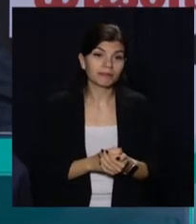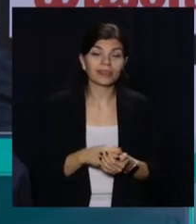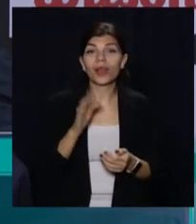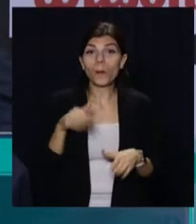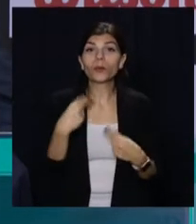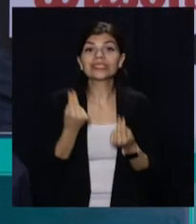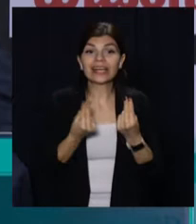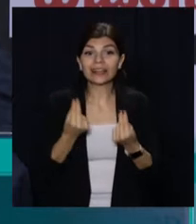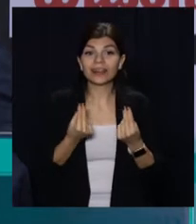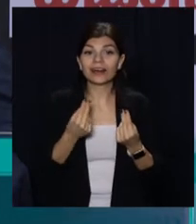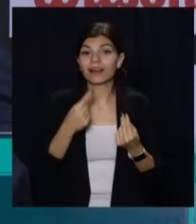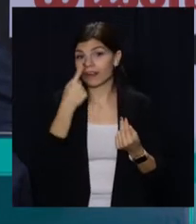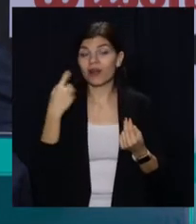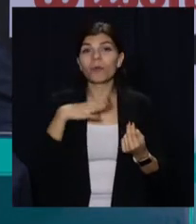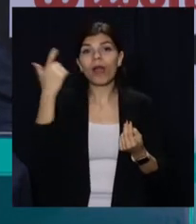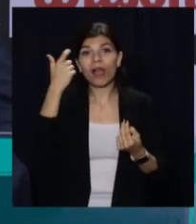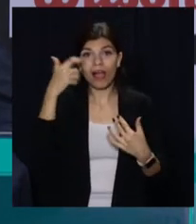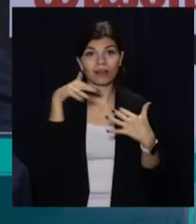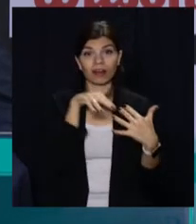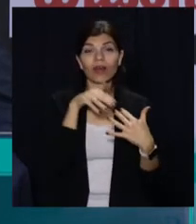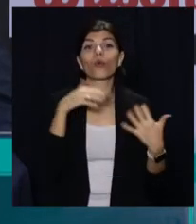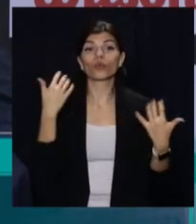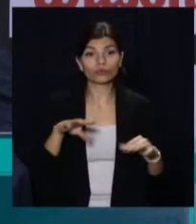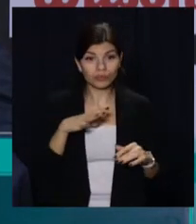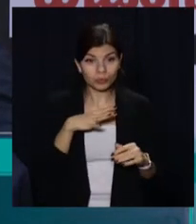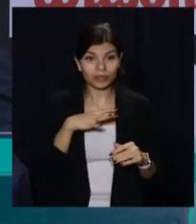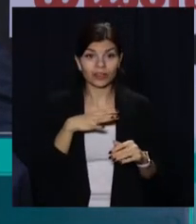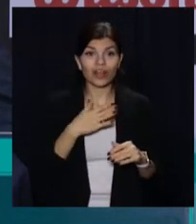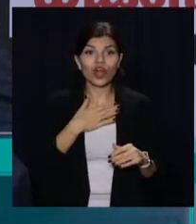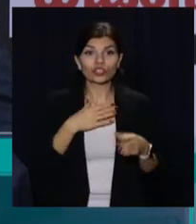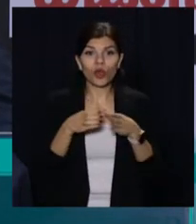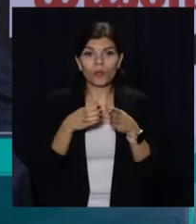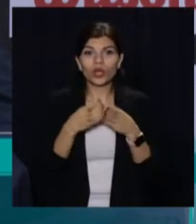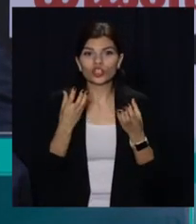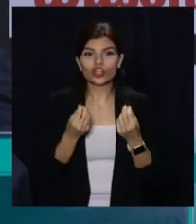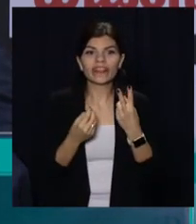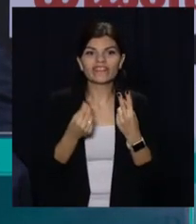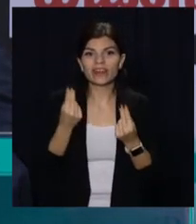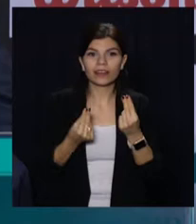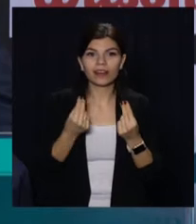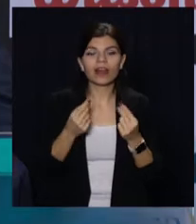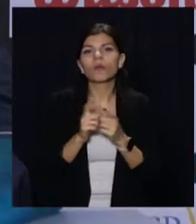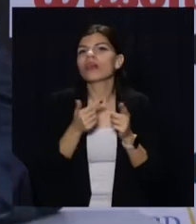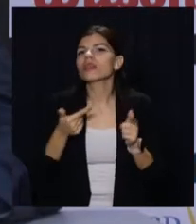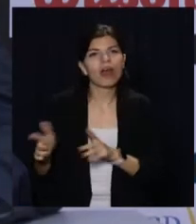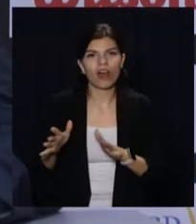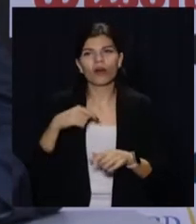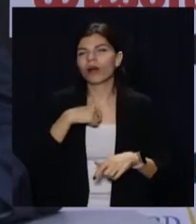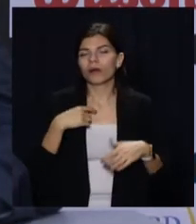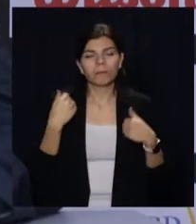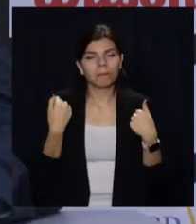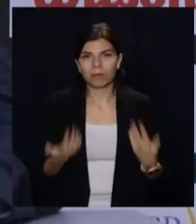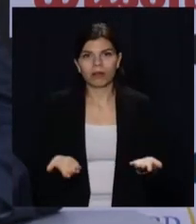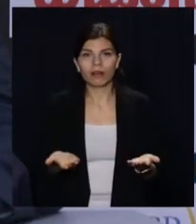ігри в Харкові, я думаю, що наша команда ще дві ігри, ще не готова грати.